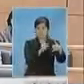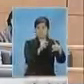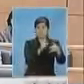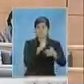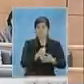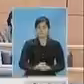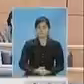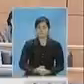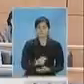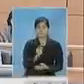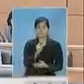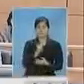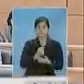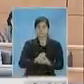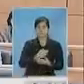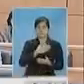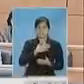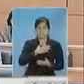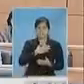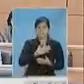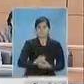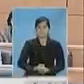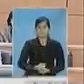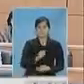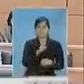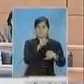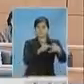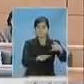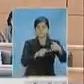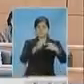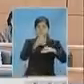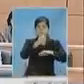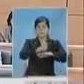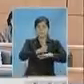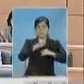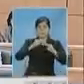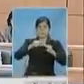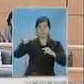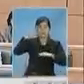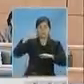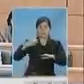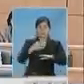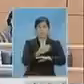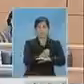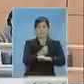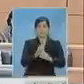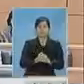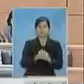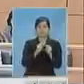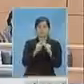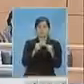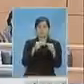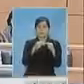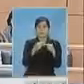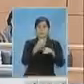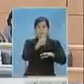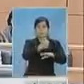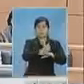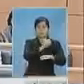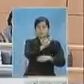เนี่ยสำหรับผมเนี่ยพลเอกสนธิคือหัวหน้าคณะรัฐประหารแต่สำหรับท่านพลเอกสนธิคือผู้มีพระคุณ